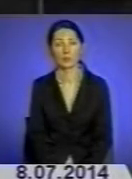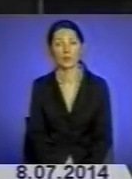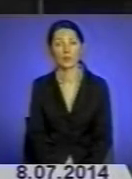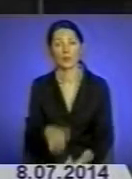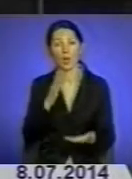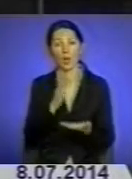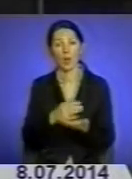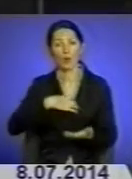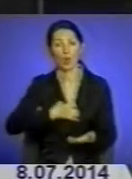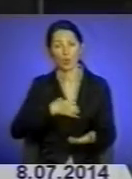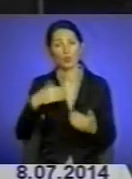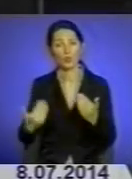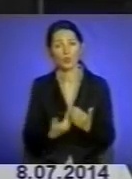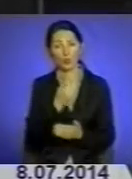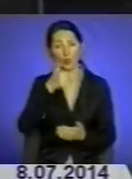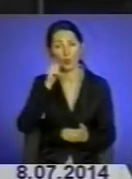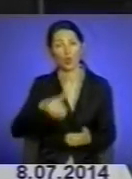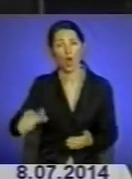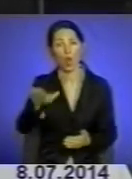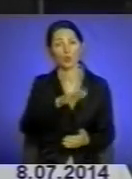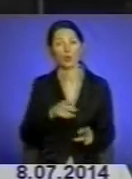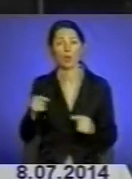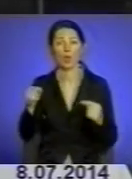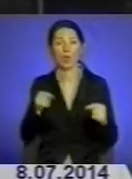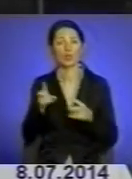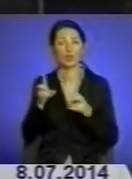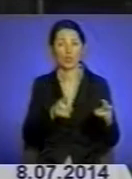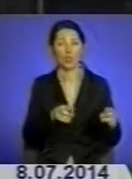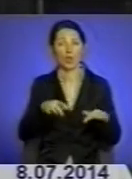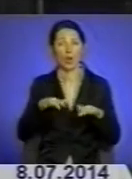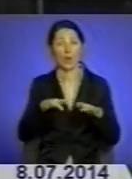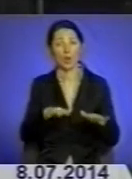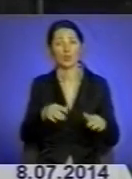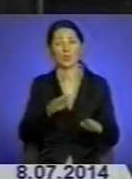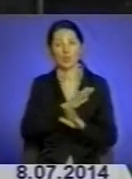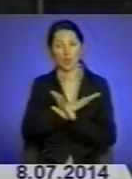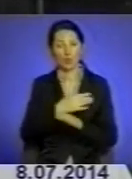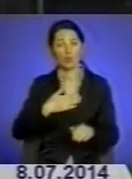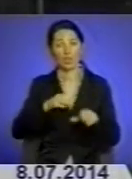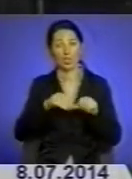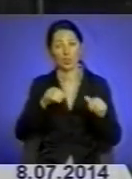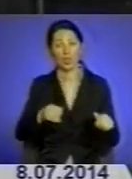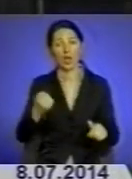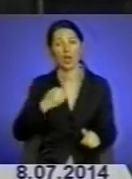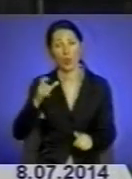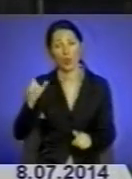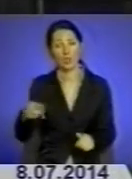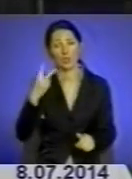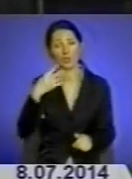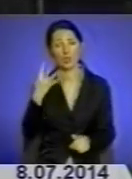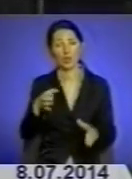Маємо сумну звістку. Вчора у зоні антитерористичної операції загинув наш земляк, боєць 24-го батальйону